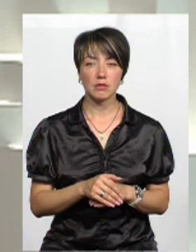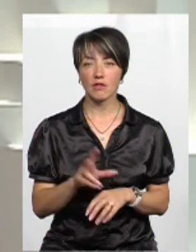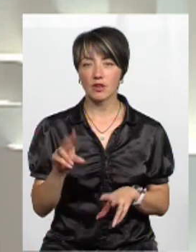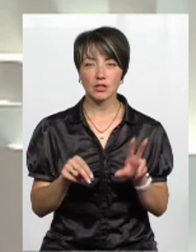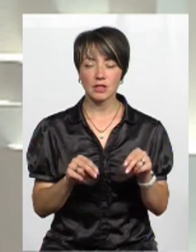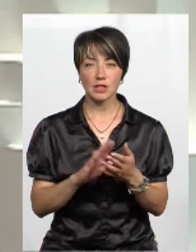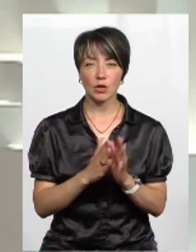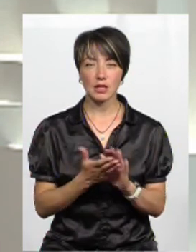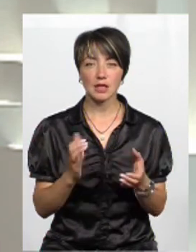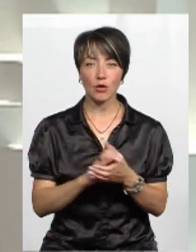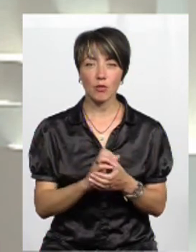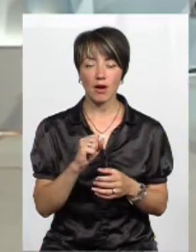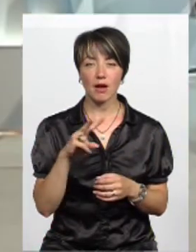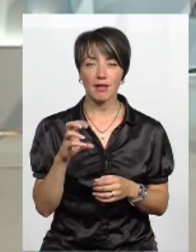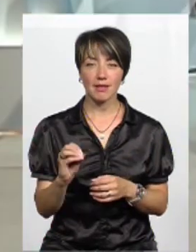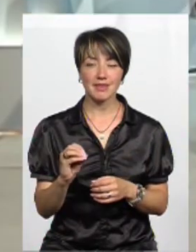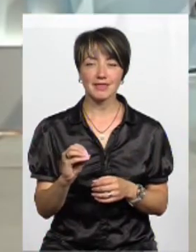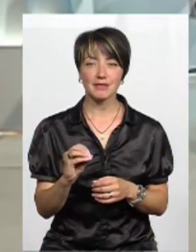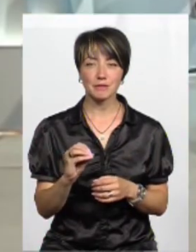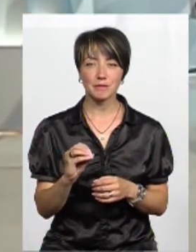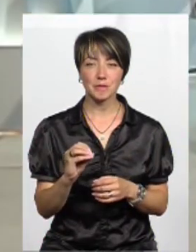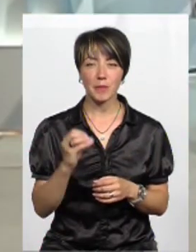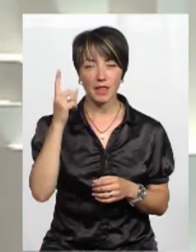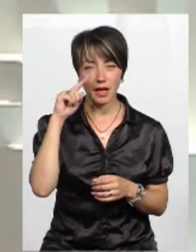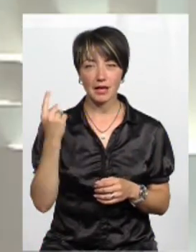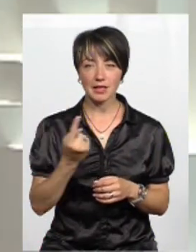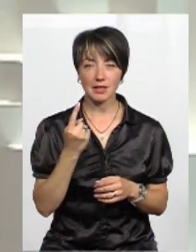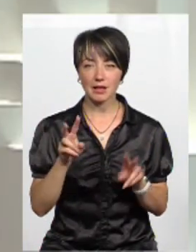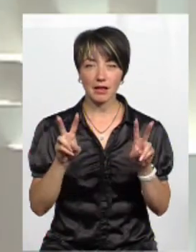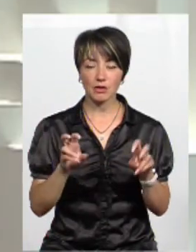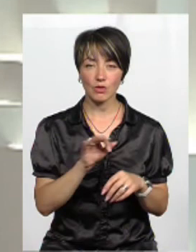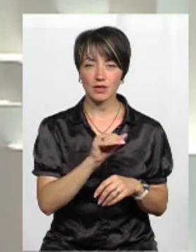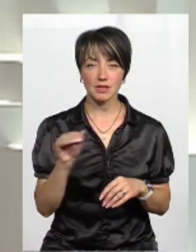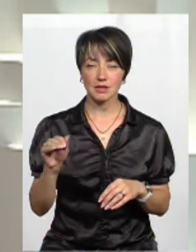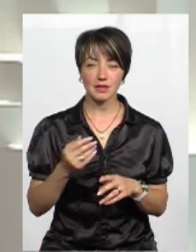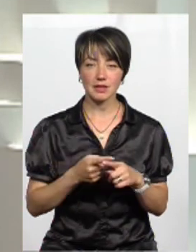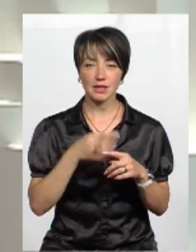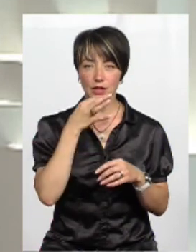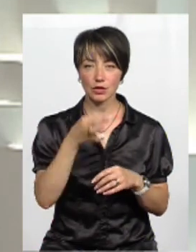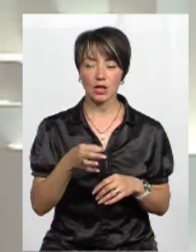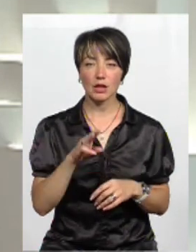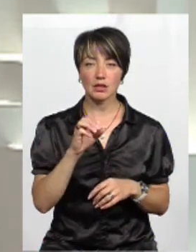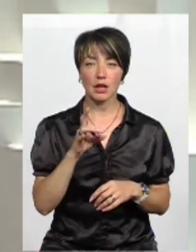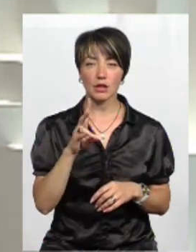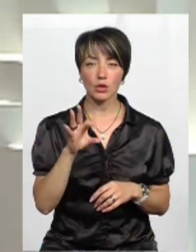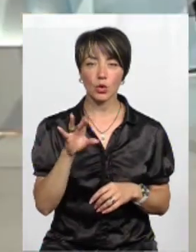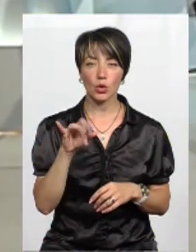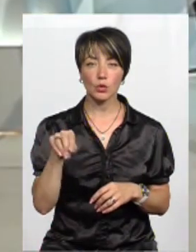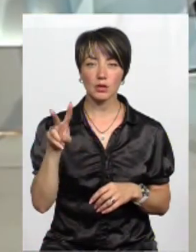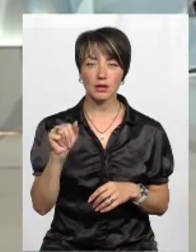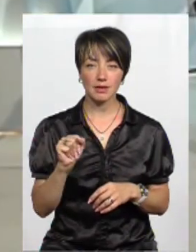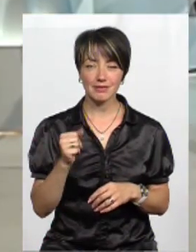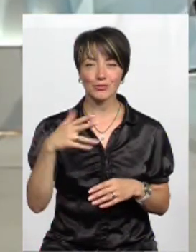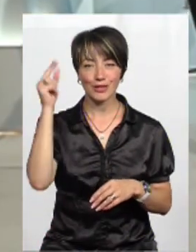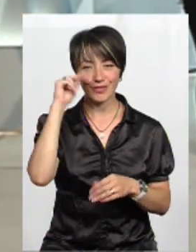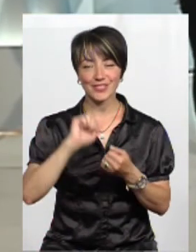Ну, ситуація знайома, але... Да? Так, я знаю, єдине, що офіційні назви не скажу. Тарнорудка називається і село. Я